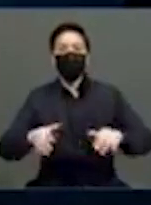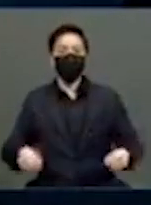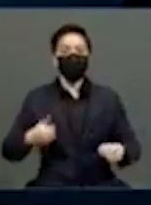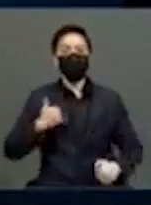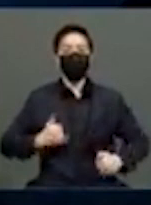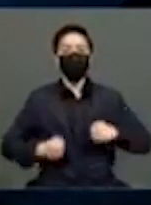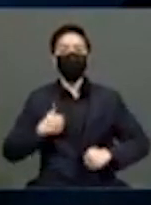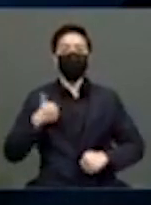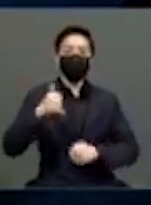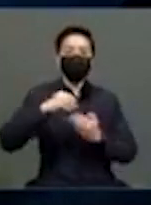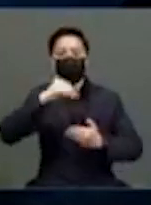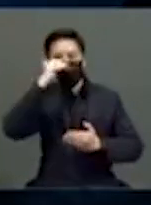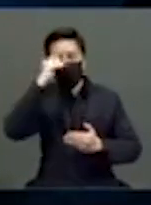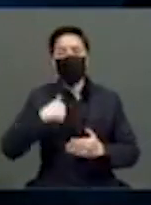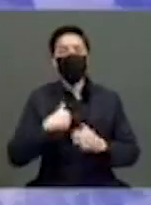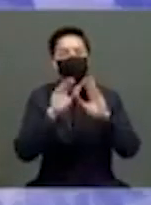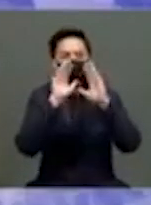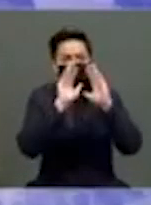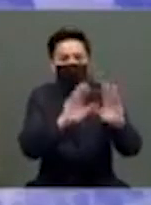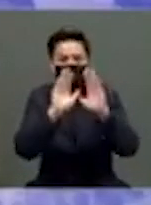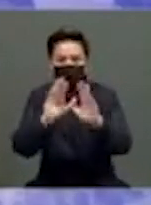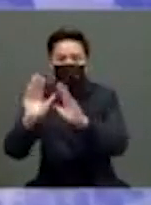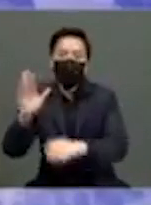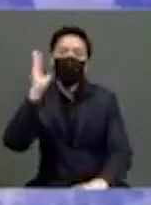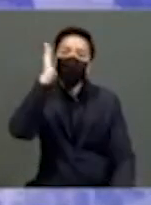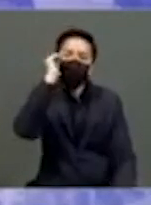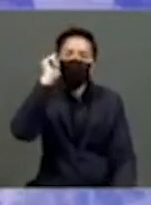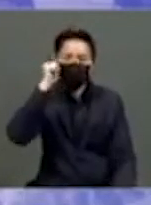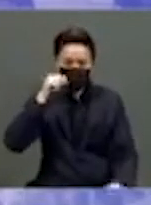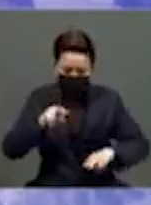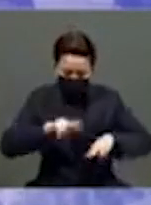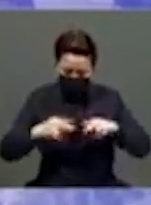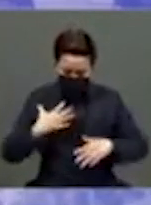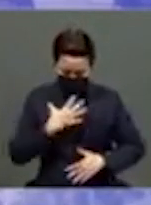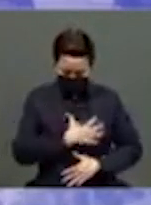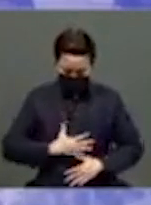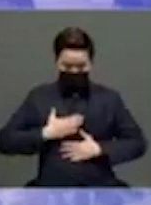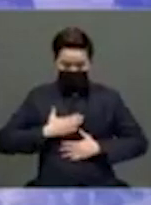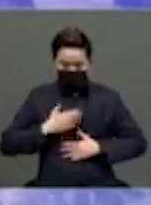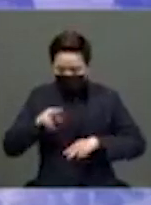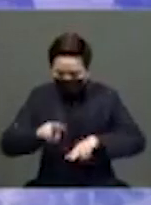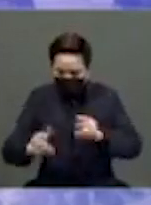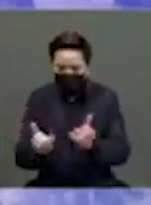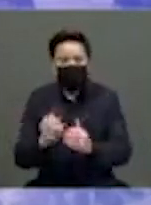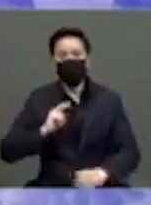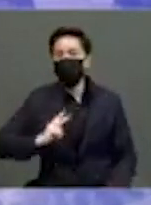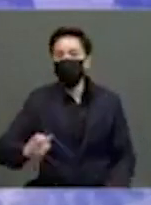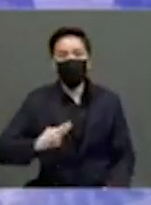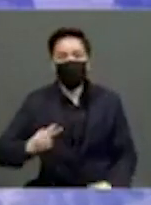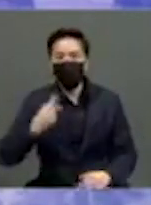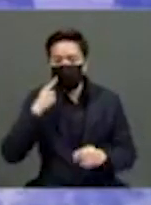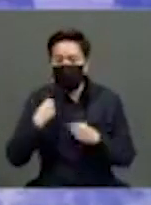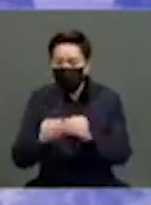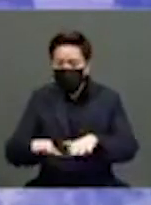ประเด็นหนังสือต่างๆเพราะฉะนั้นนะฝากพ่อแม่พี่น้องที่เป็นผู้ปกครองได้ดูแลสุขอนามัยของพวกเขาด้วยนะครับเพื่อเด็กๆจะได้